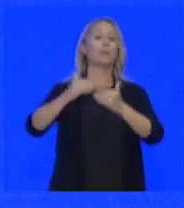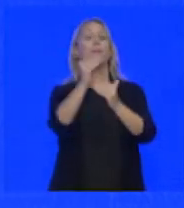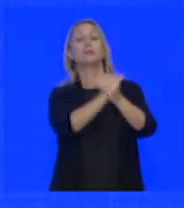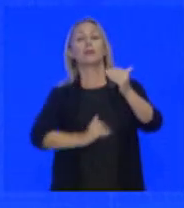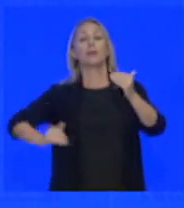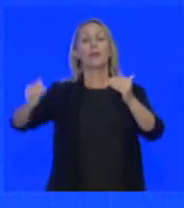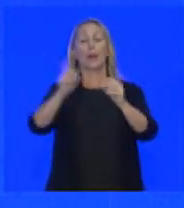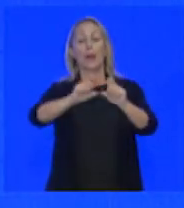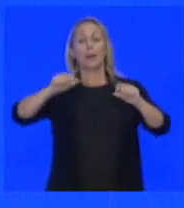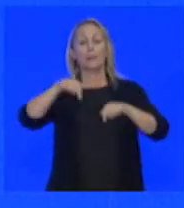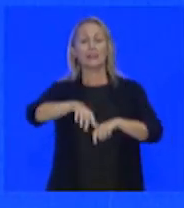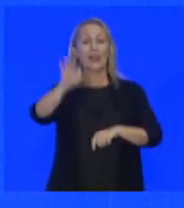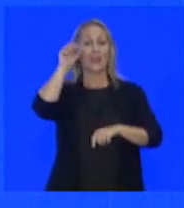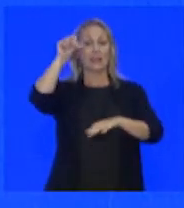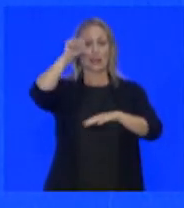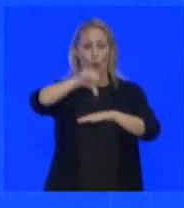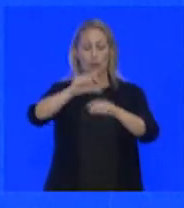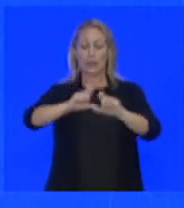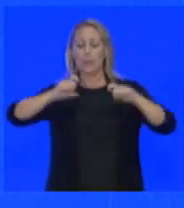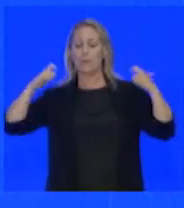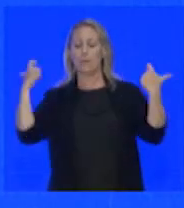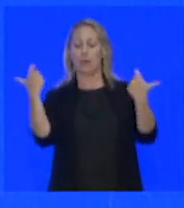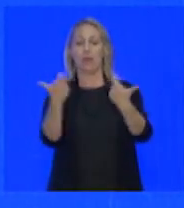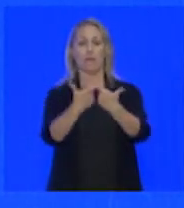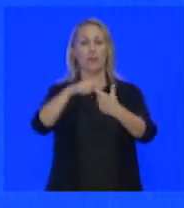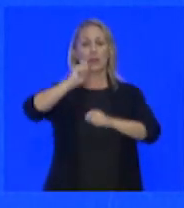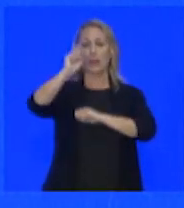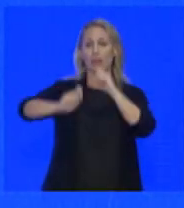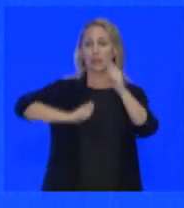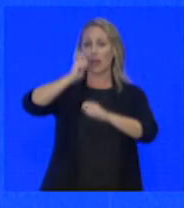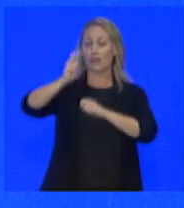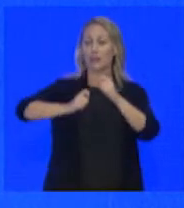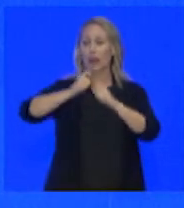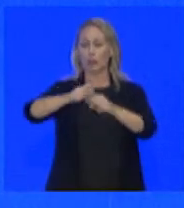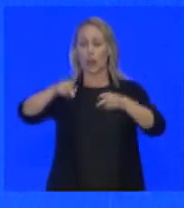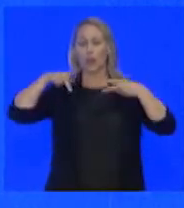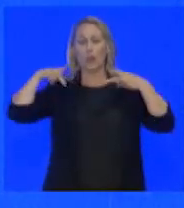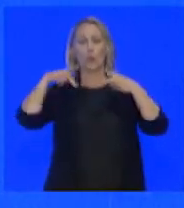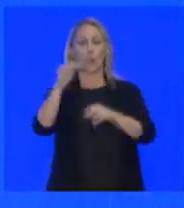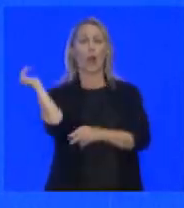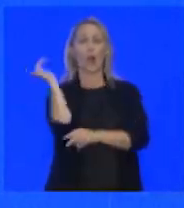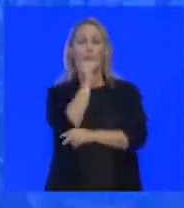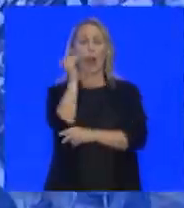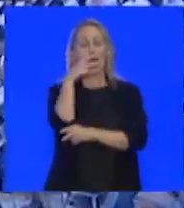της Περιφερειακής Οδού Θεσσαλονίκης με την κατασκευή υπερυψωμένης ταχείας